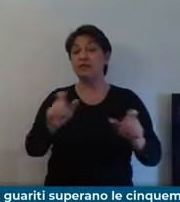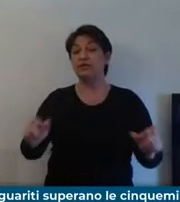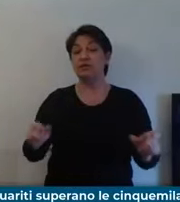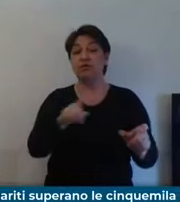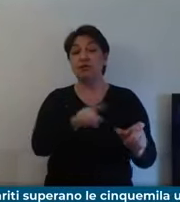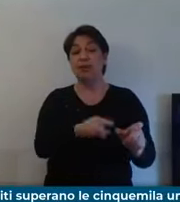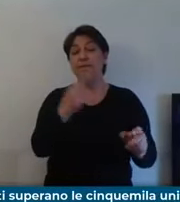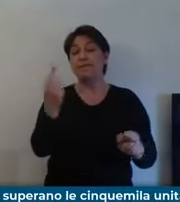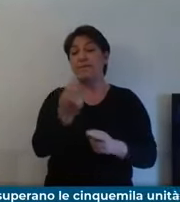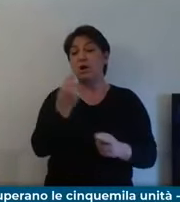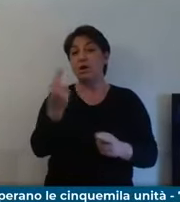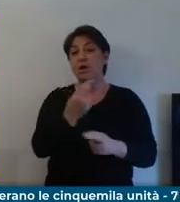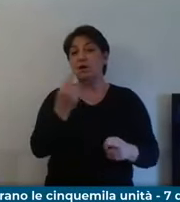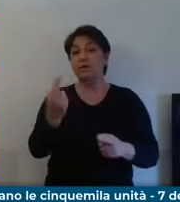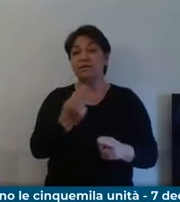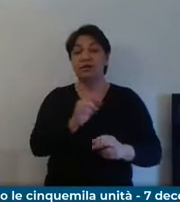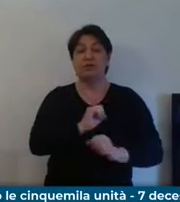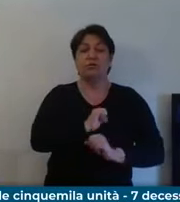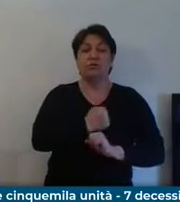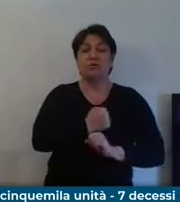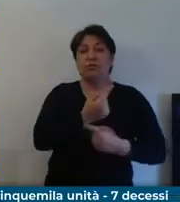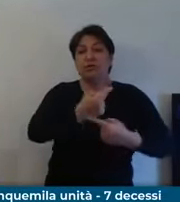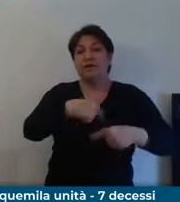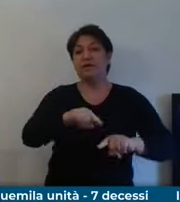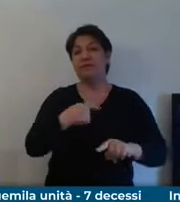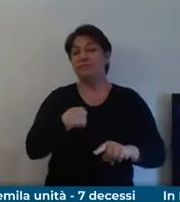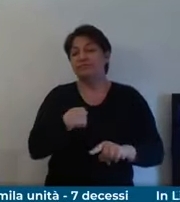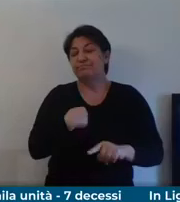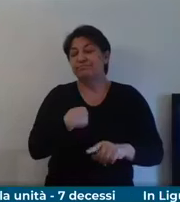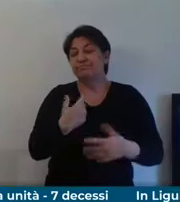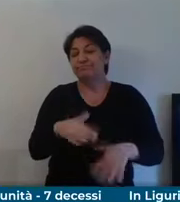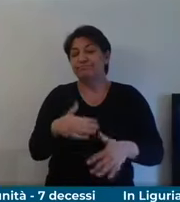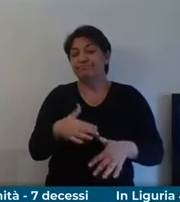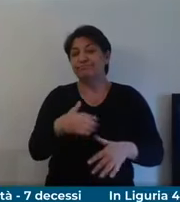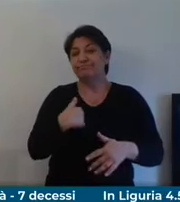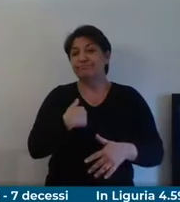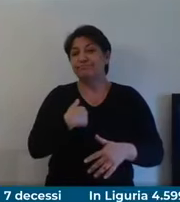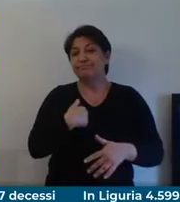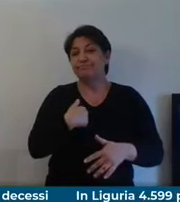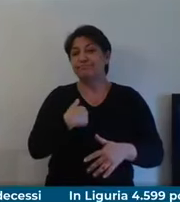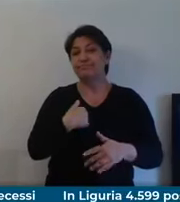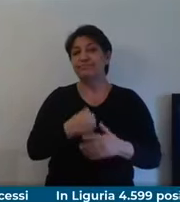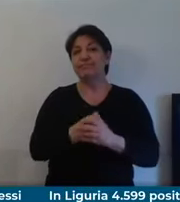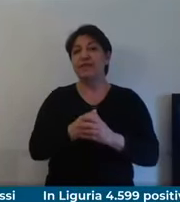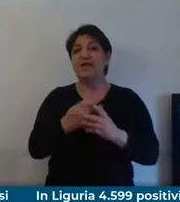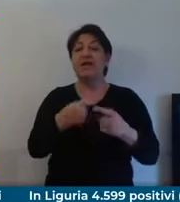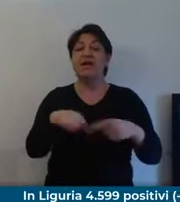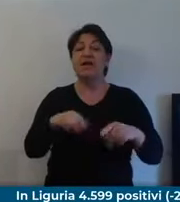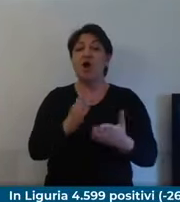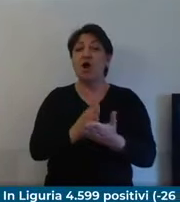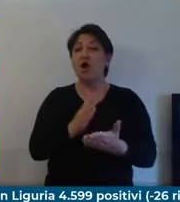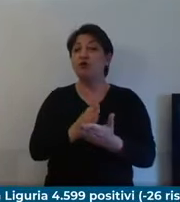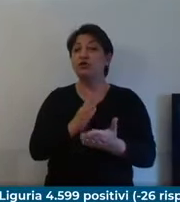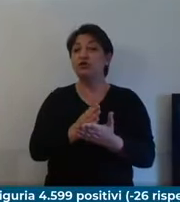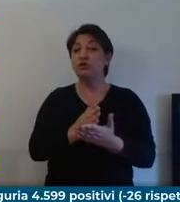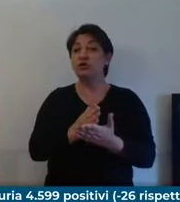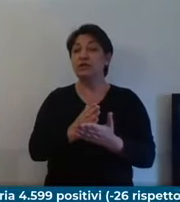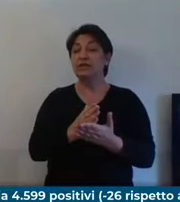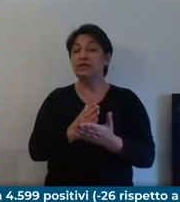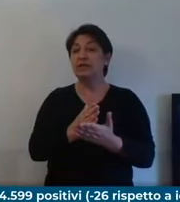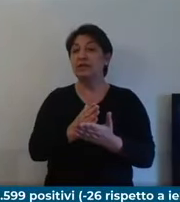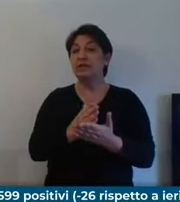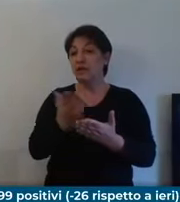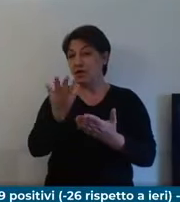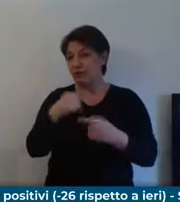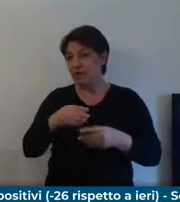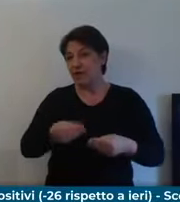fatta. E perché oggi? Oggi perché vogliamo anche noi, in qualche modo, dare il senso della